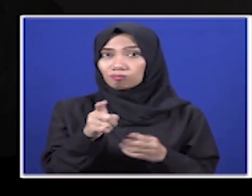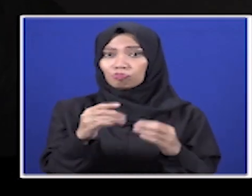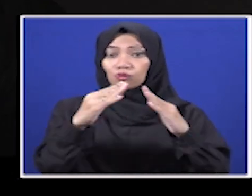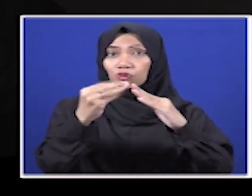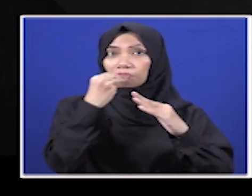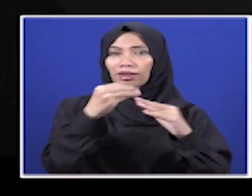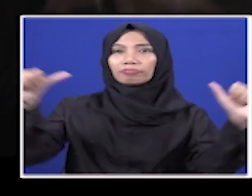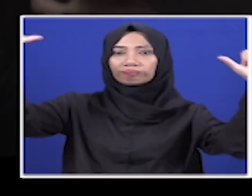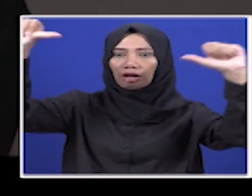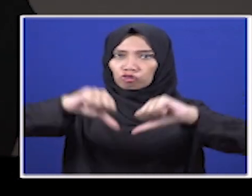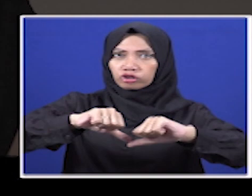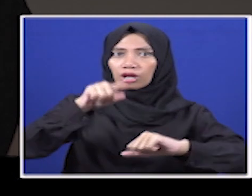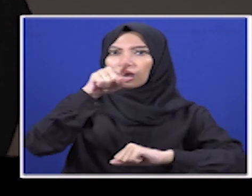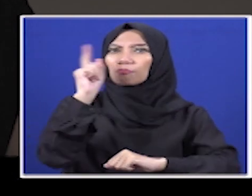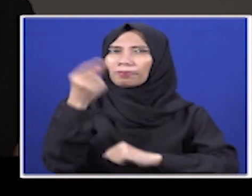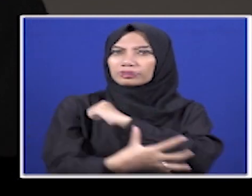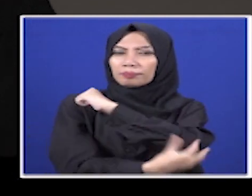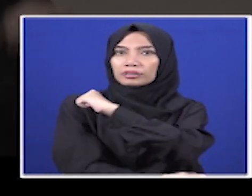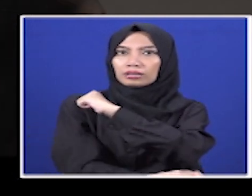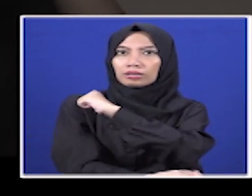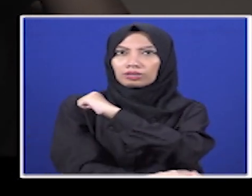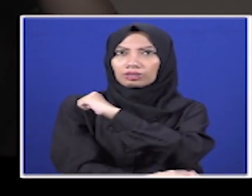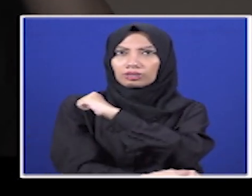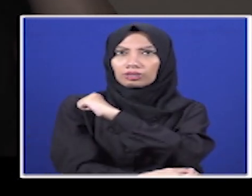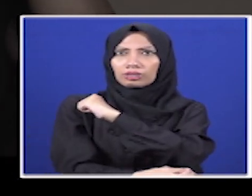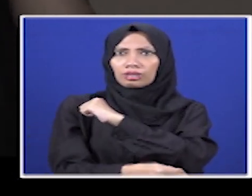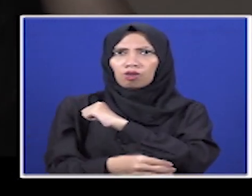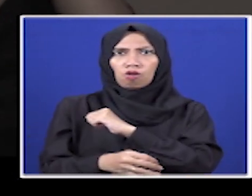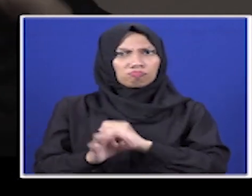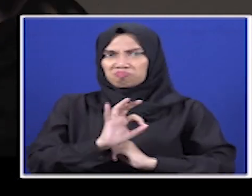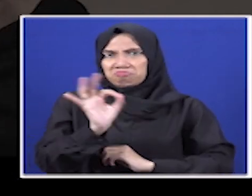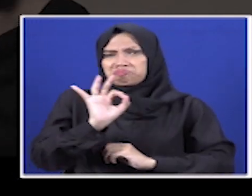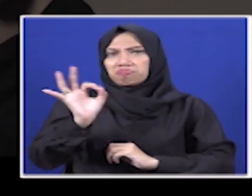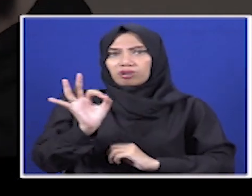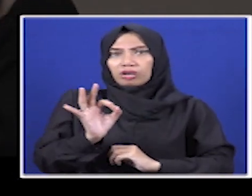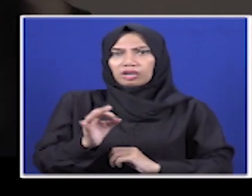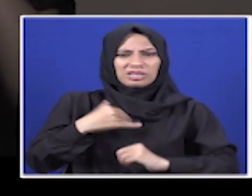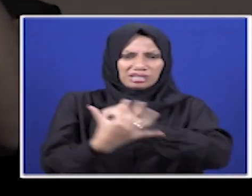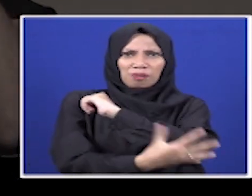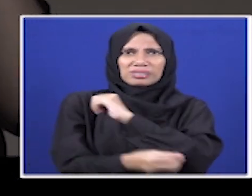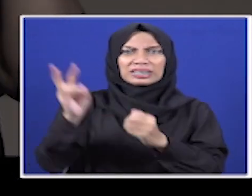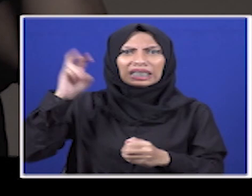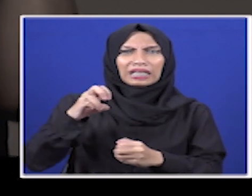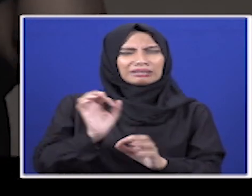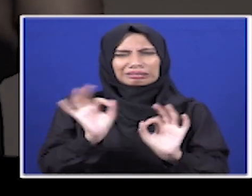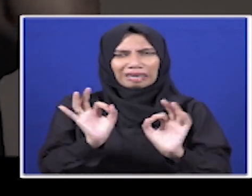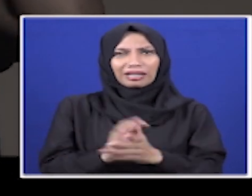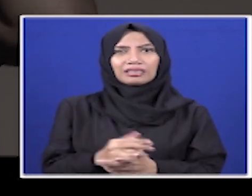buat kamu akan Jatuh Miskin Aku nggak percaya itu Mbah nggak mungkin aku nggak mungkin Jatuh Miskin